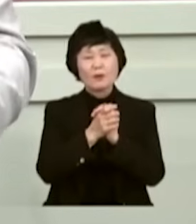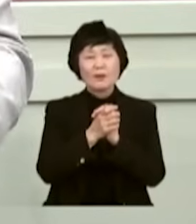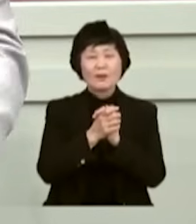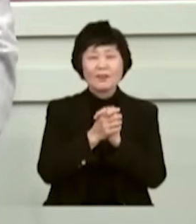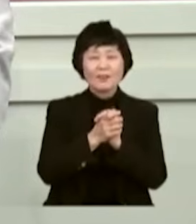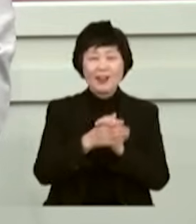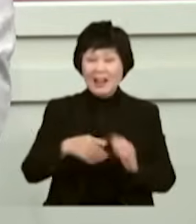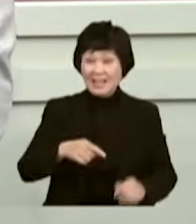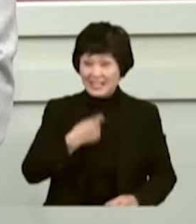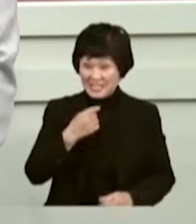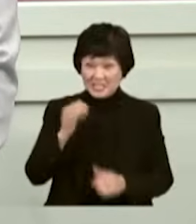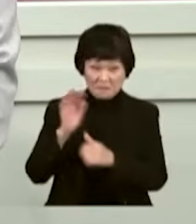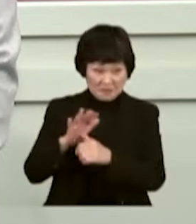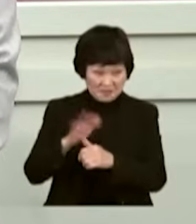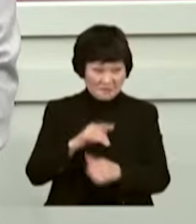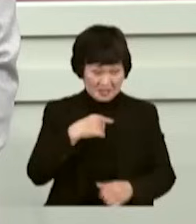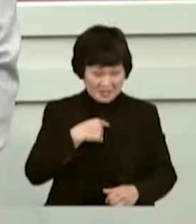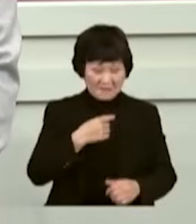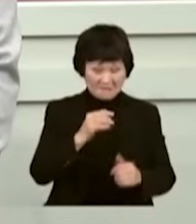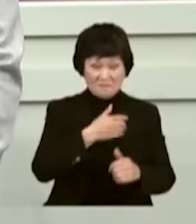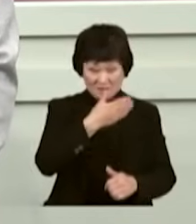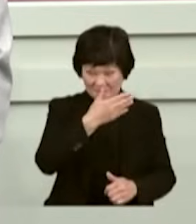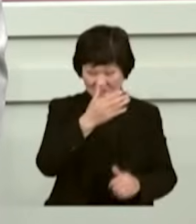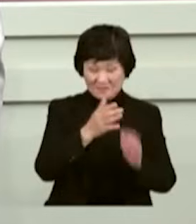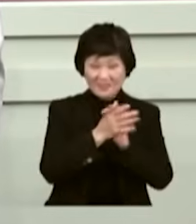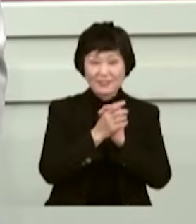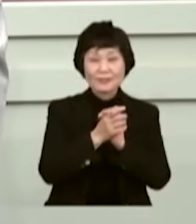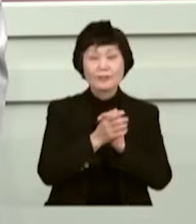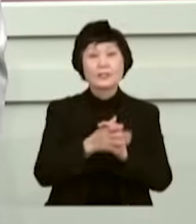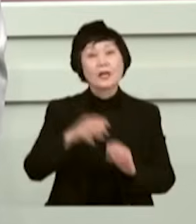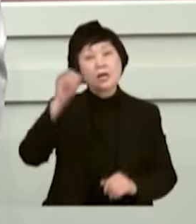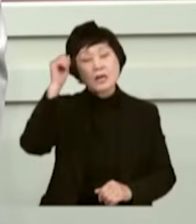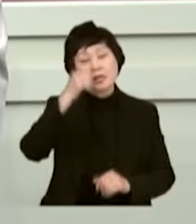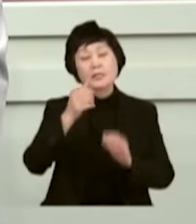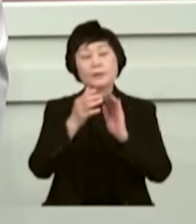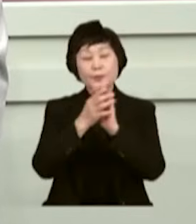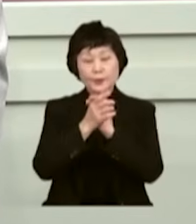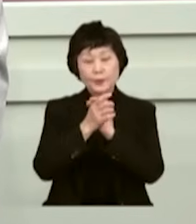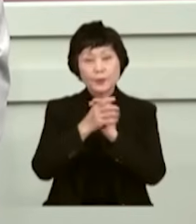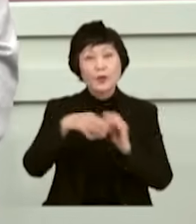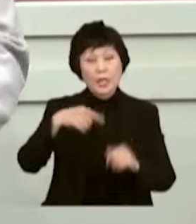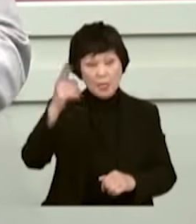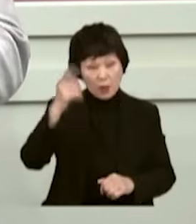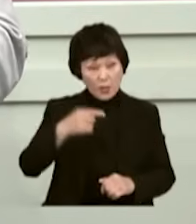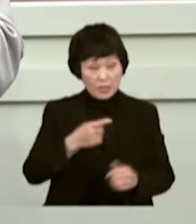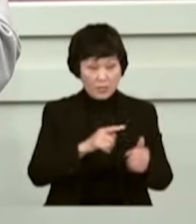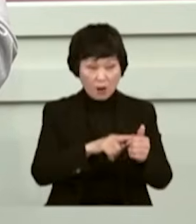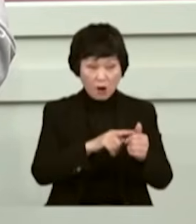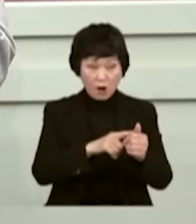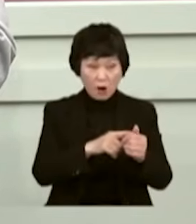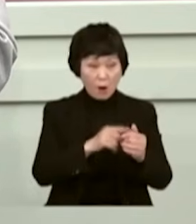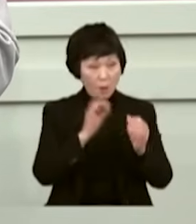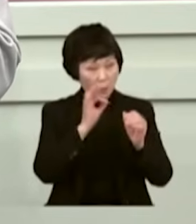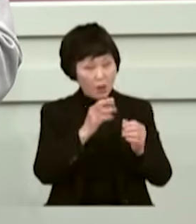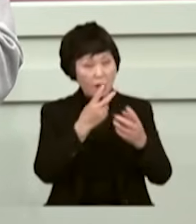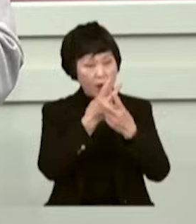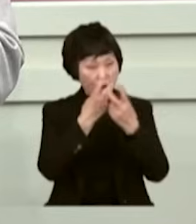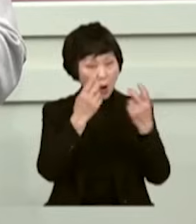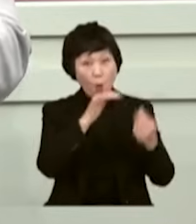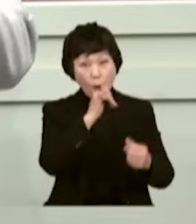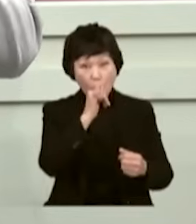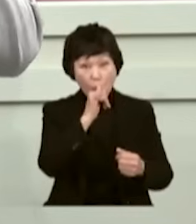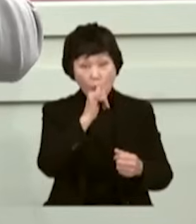맨날 무조건 넌 된대요. 그 다음 날 이제 잠을 자는데 나는 새벽 기도를 갔다 왔고요. 그래서 이제 잠을 자고 있는 거죠. 새벽 기도를 끝나고 딱